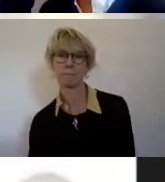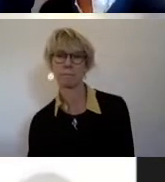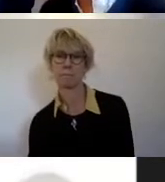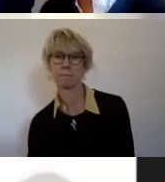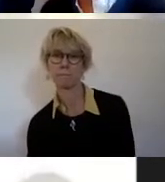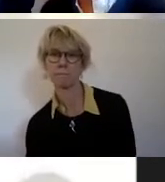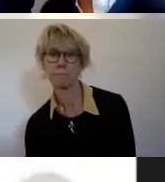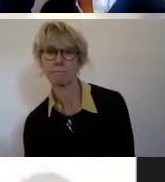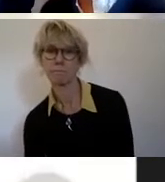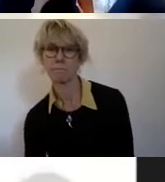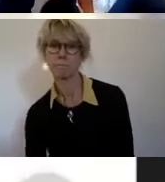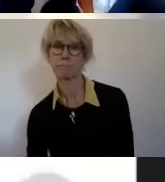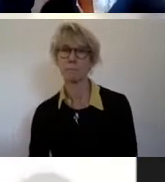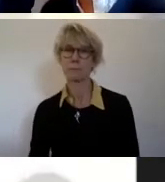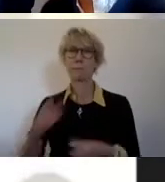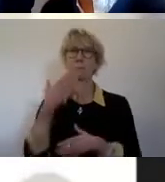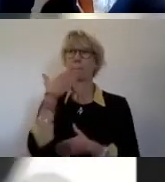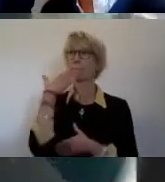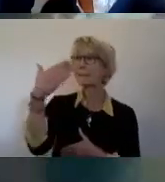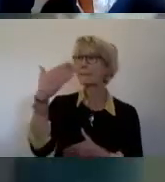Merci, super. C'était chouette.